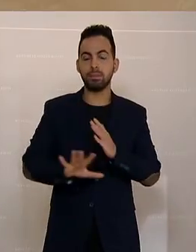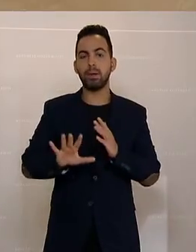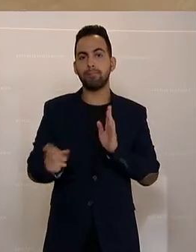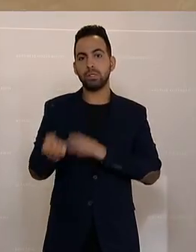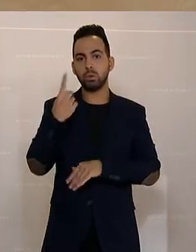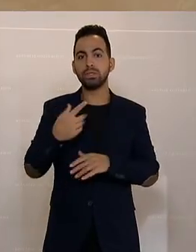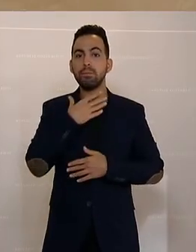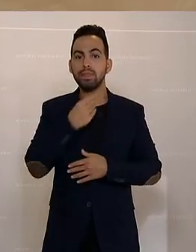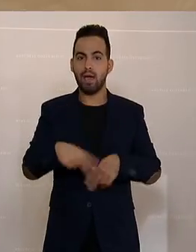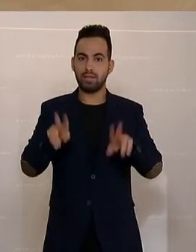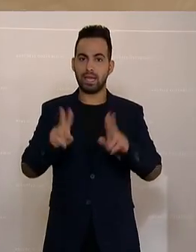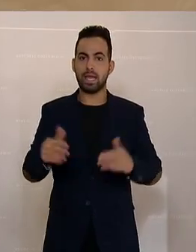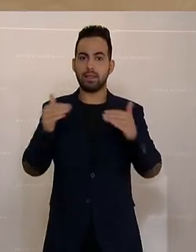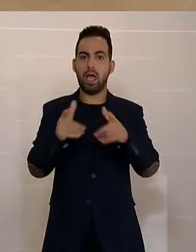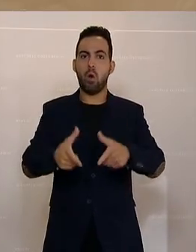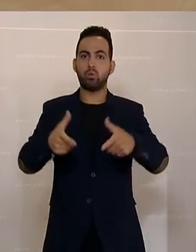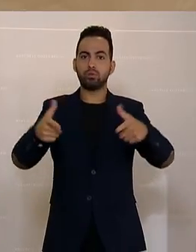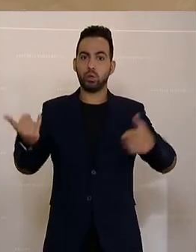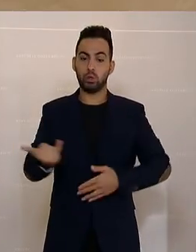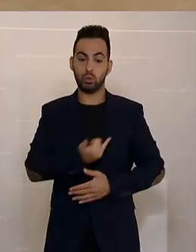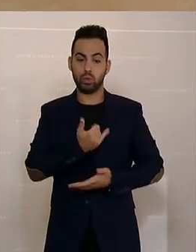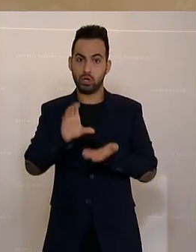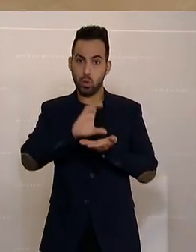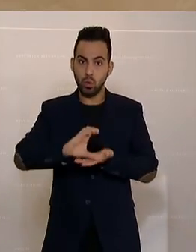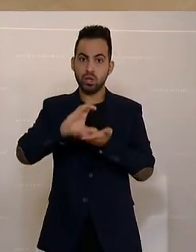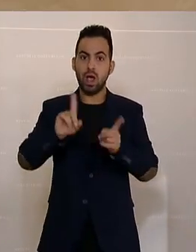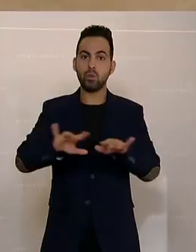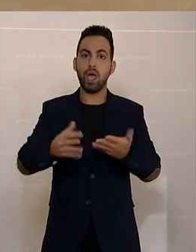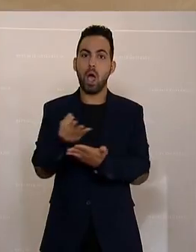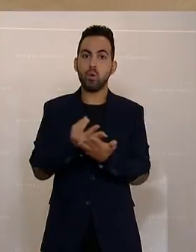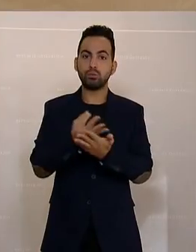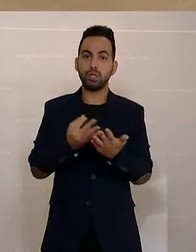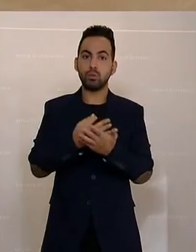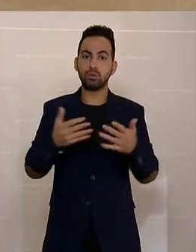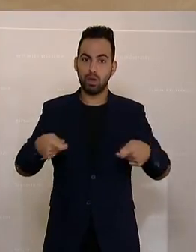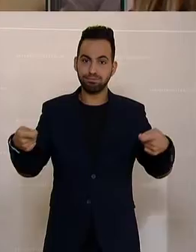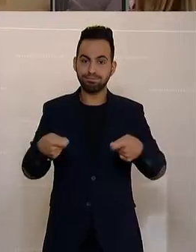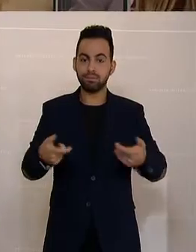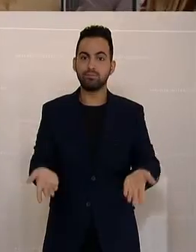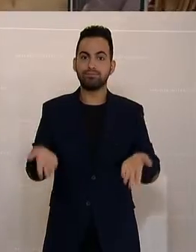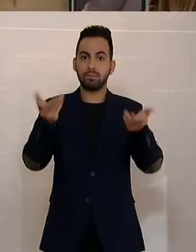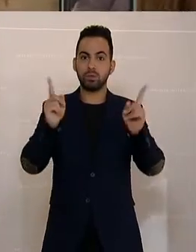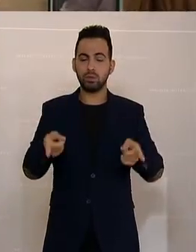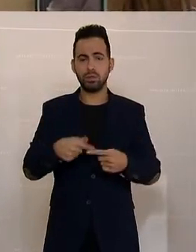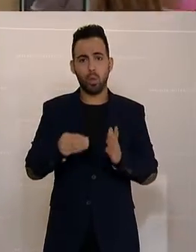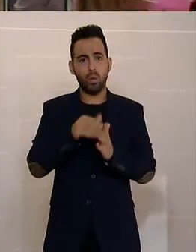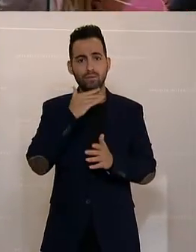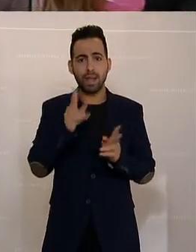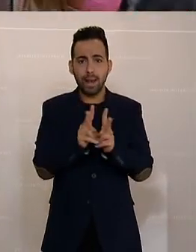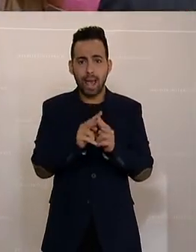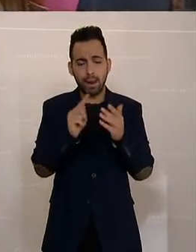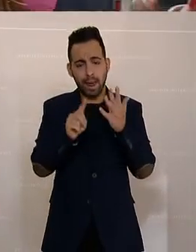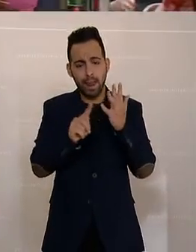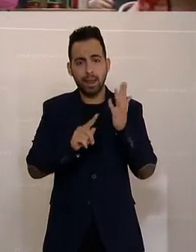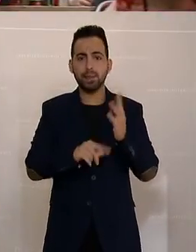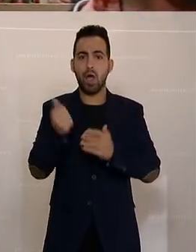der bedarfsgerechte Ausbau von Jugendcoaching sowie Angebote des Ausbildungsfeeds erhöht. Ich könnte jetzt noch ganz viele kleine Posten auch